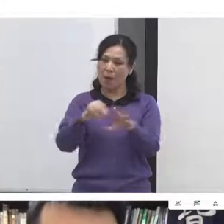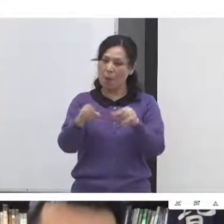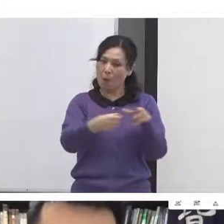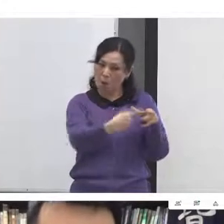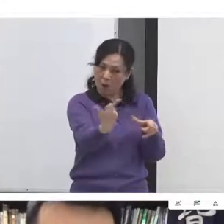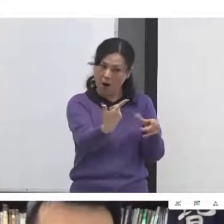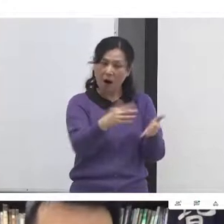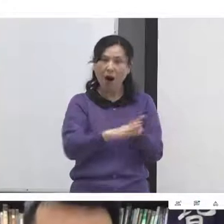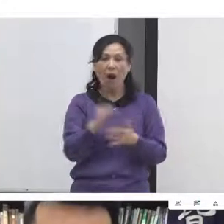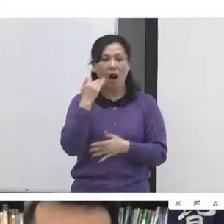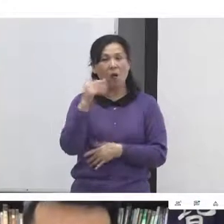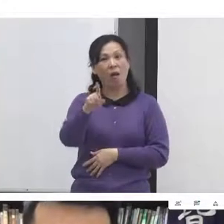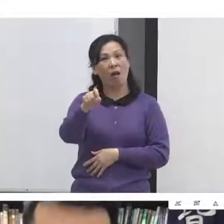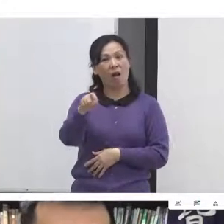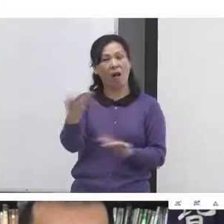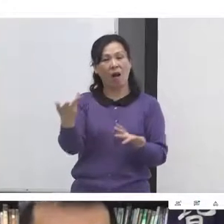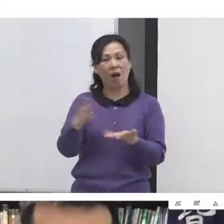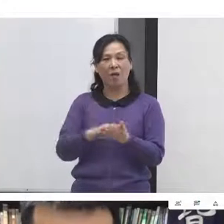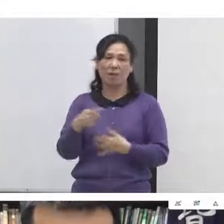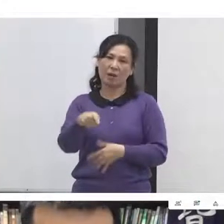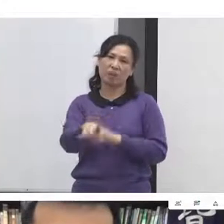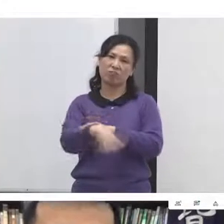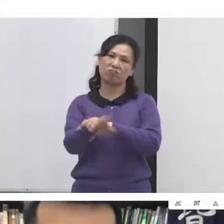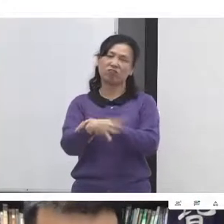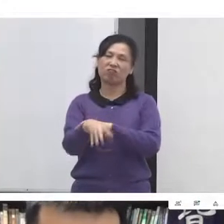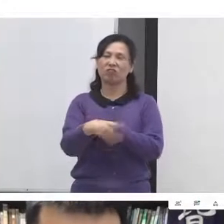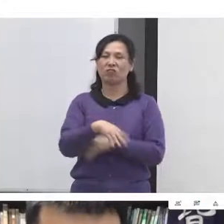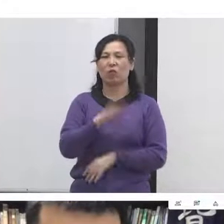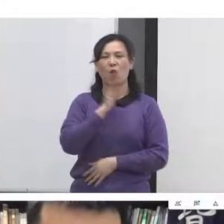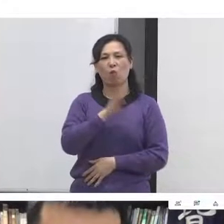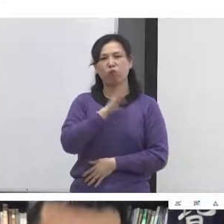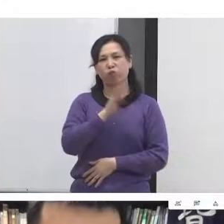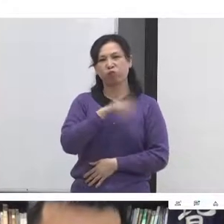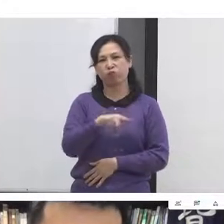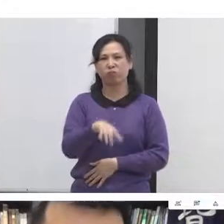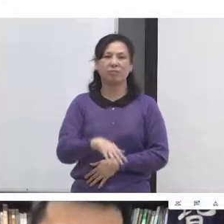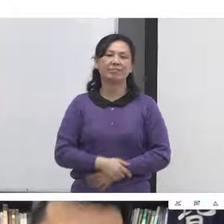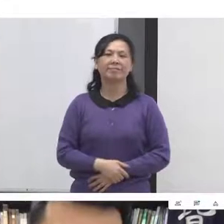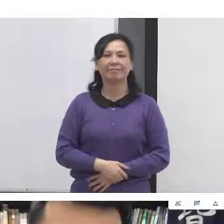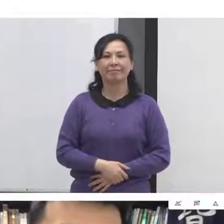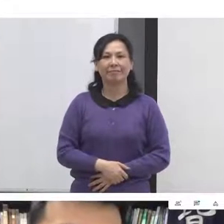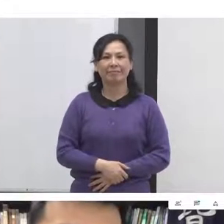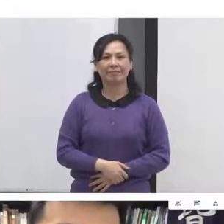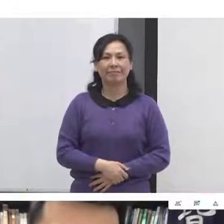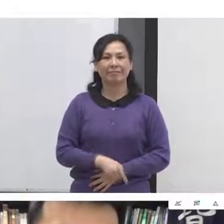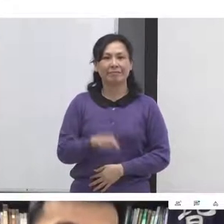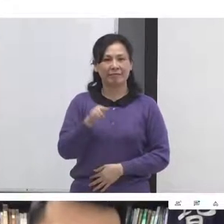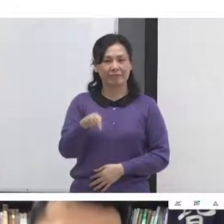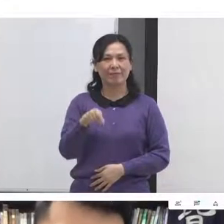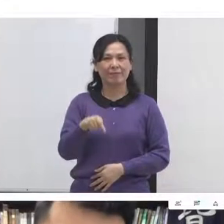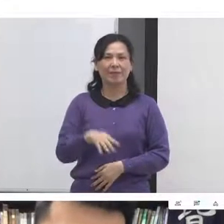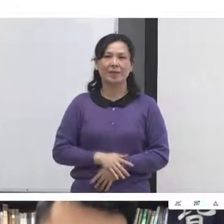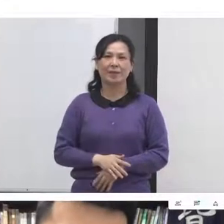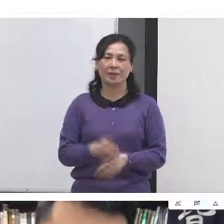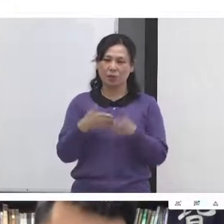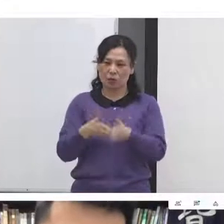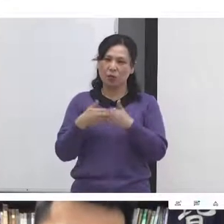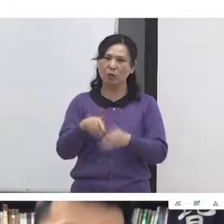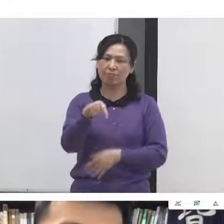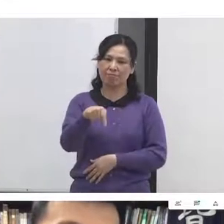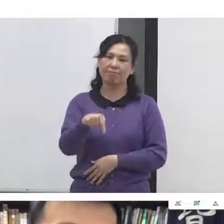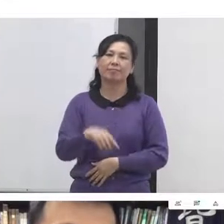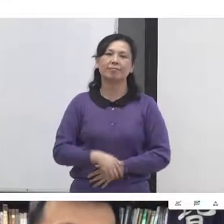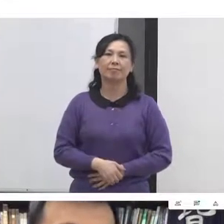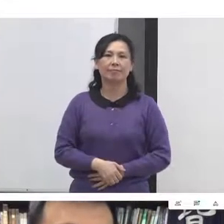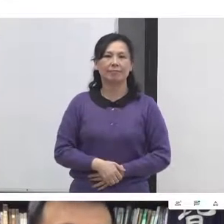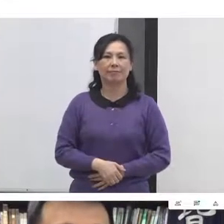话，它就是只是一个空壳而已，它并没有灵魂存在哦。我觉得最大的核心的问题在这里